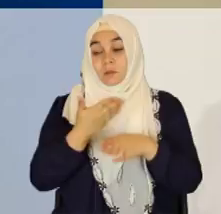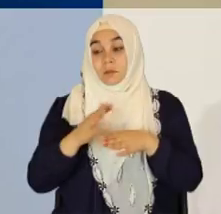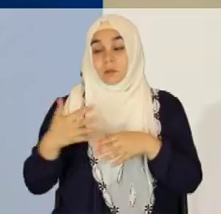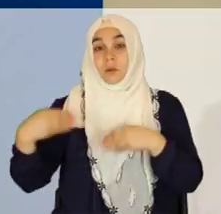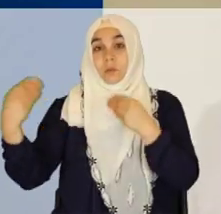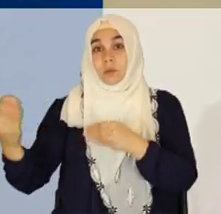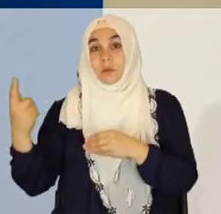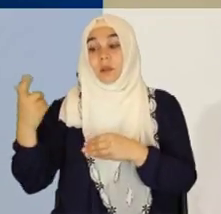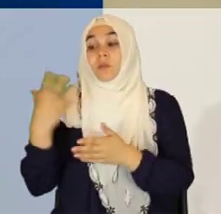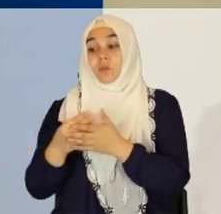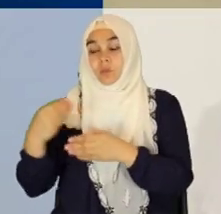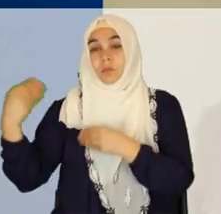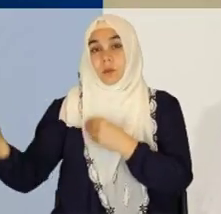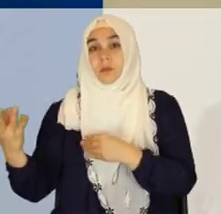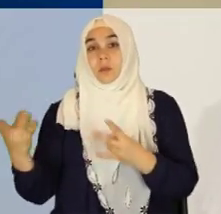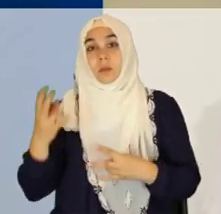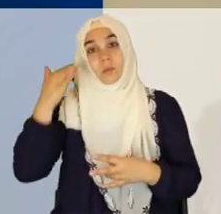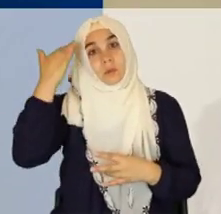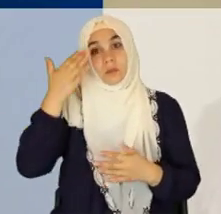borib berishim kerak deyish kerak.